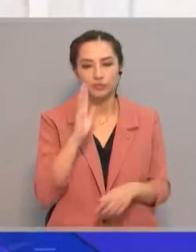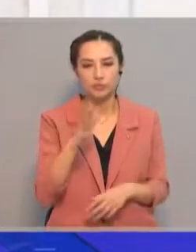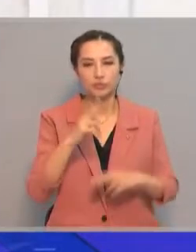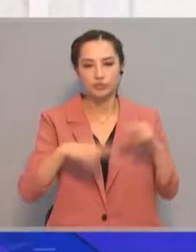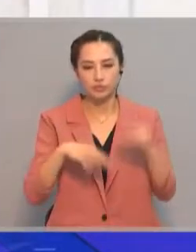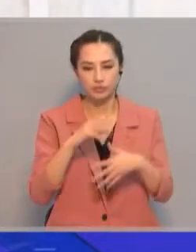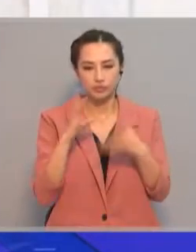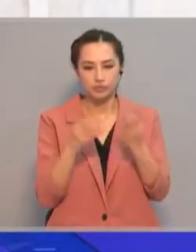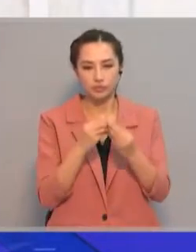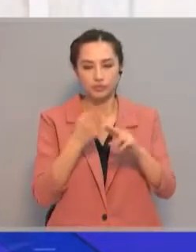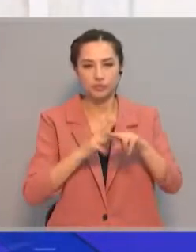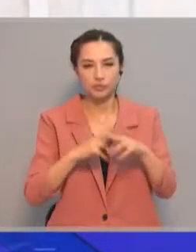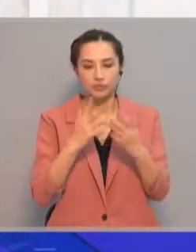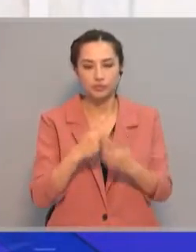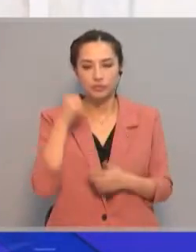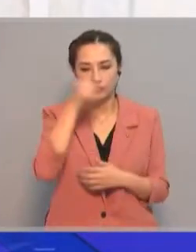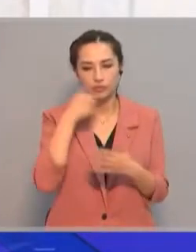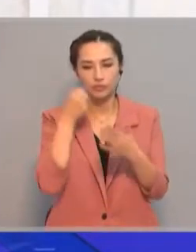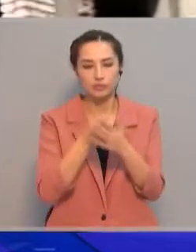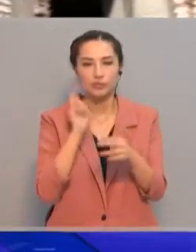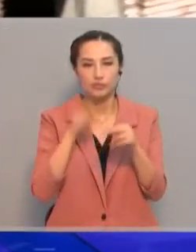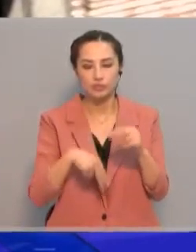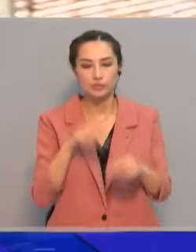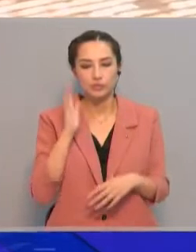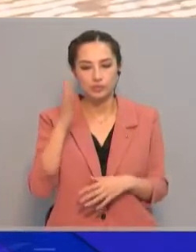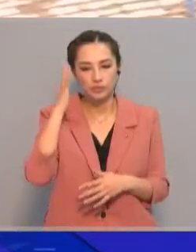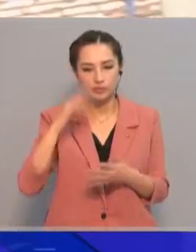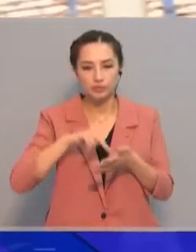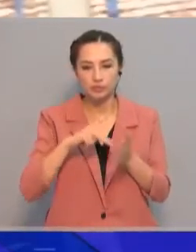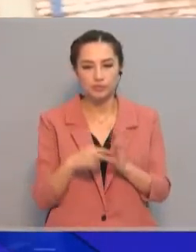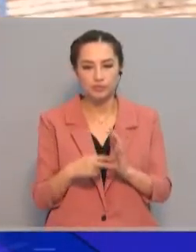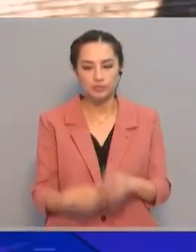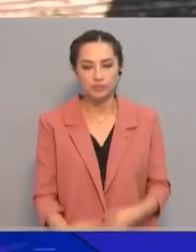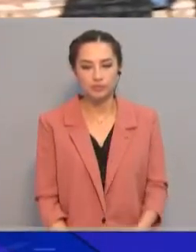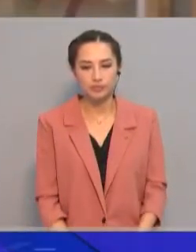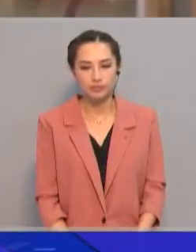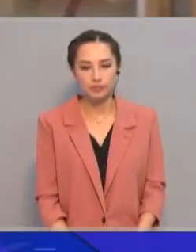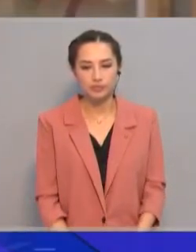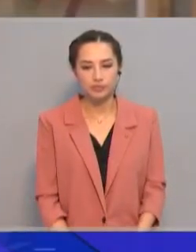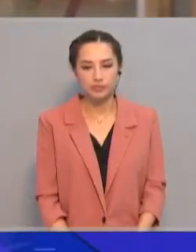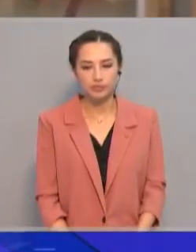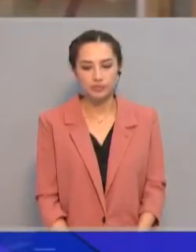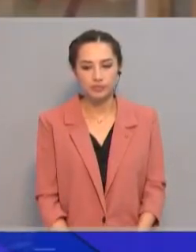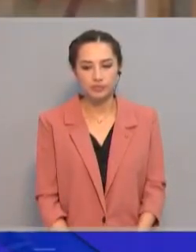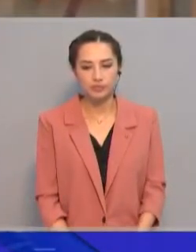Строители рассчитывают до конца года завершить все кровельные работы, если позволят погодные условия.